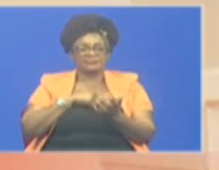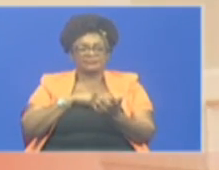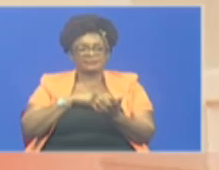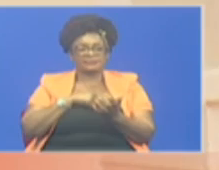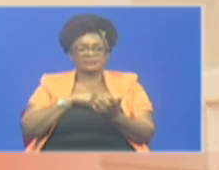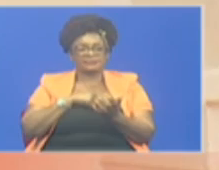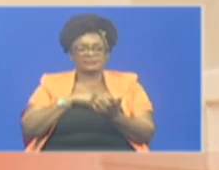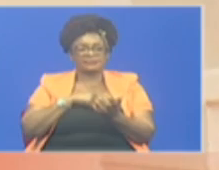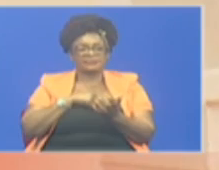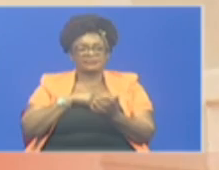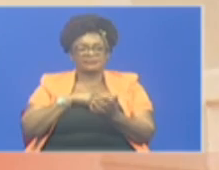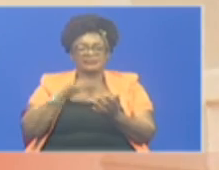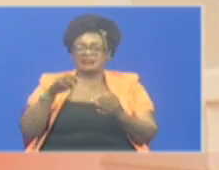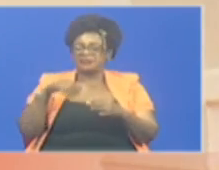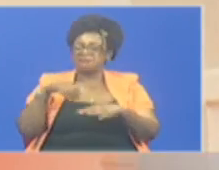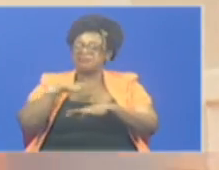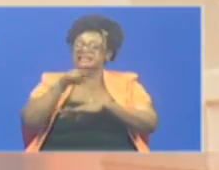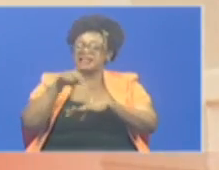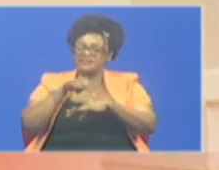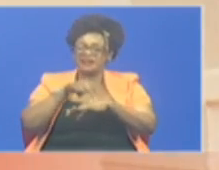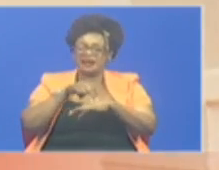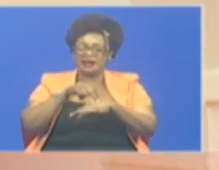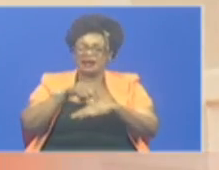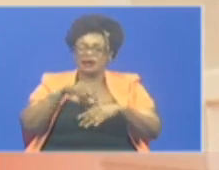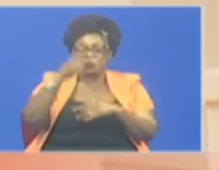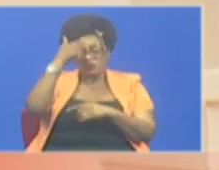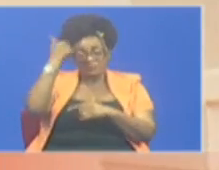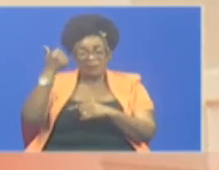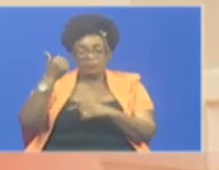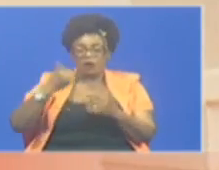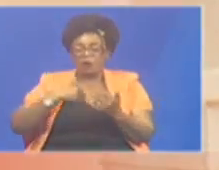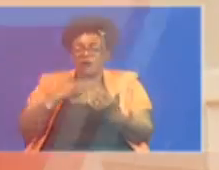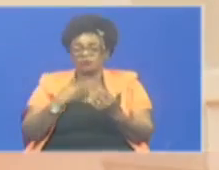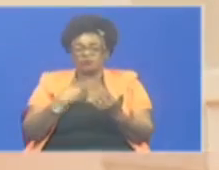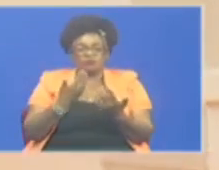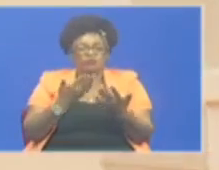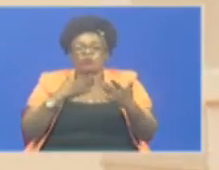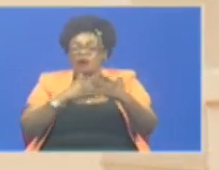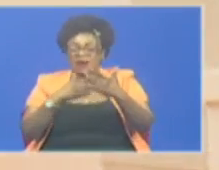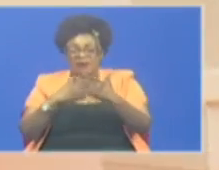Mataifa ambao sasa kwa sababu hawakuchukua hatua mapema,